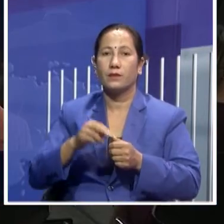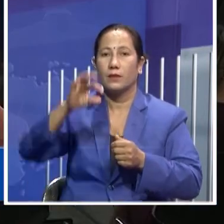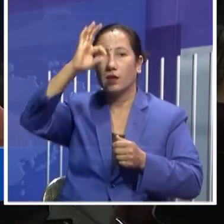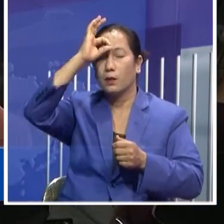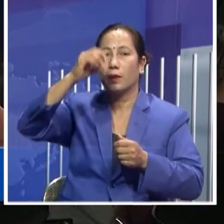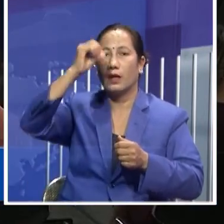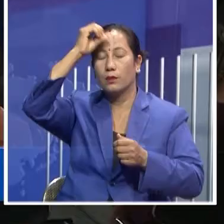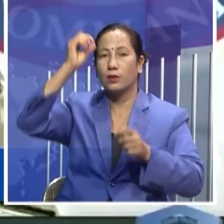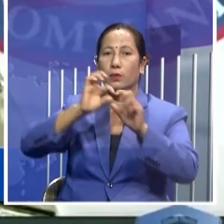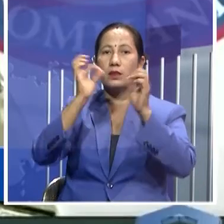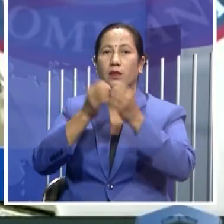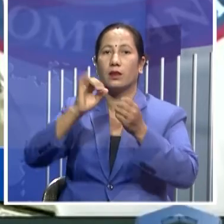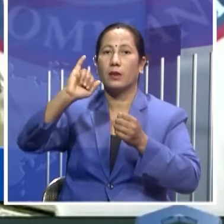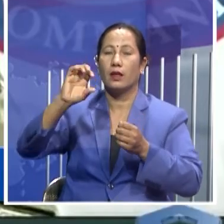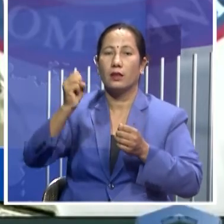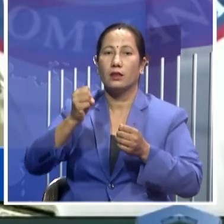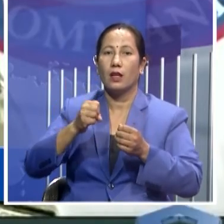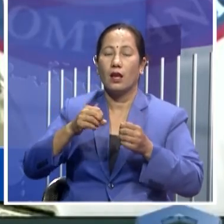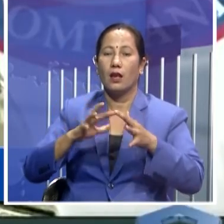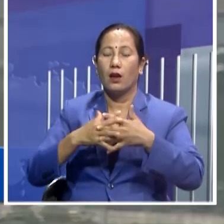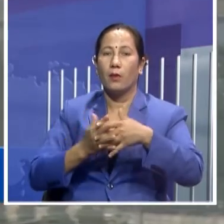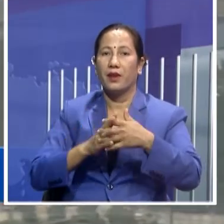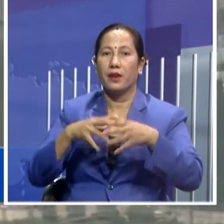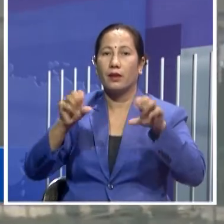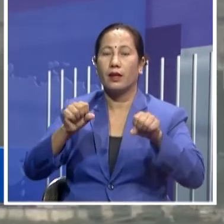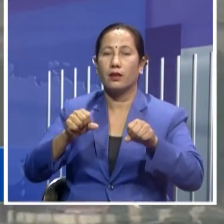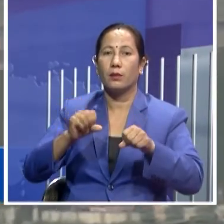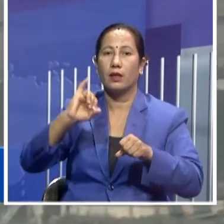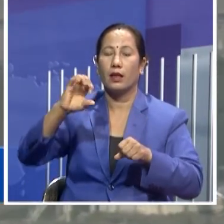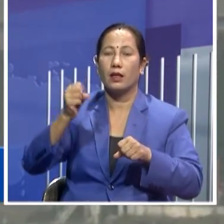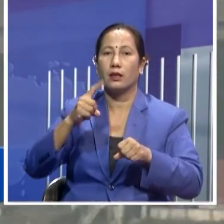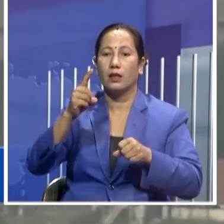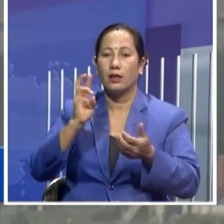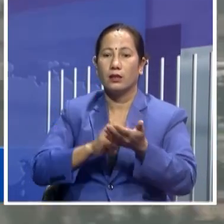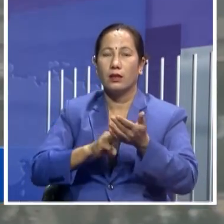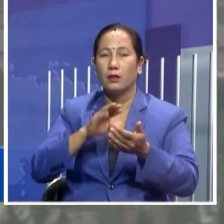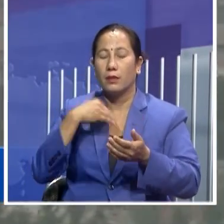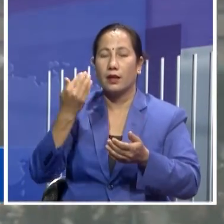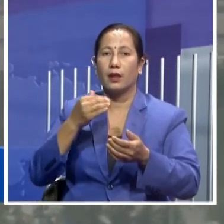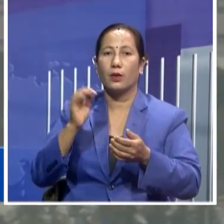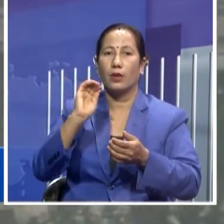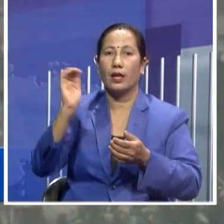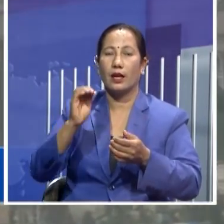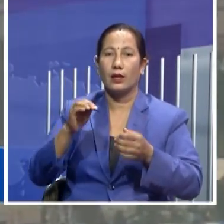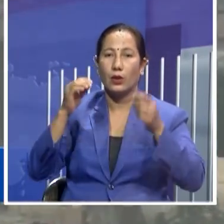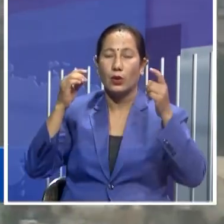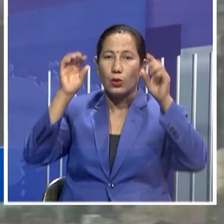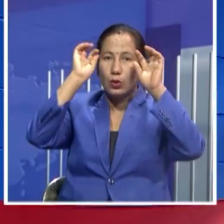अफगानको पूर्वी क्षेत्र आइएसलाई लक्षित गरी अमेरिकाको ड्रोन आक्रमण। आइएसका एक सदस्य मारिएको दावी। नागरिकहरू भने